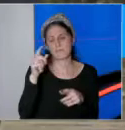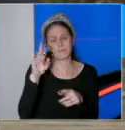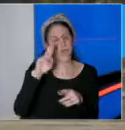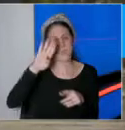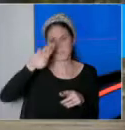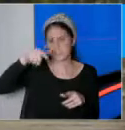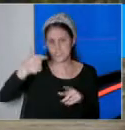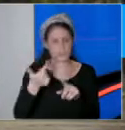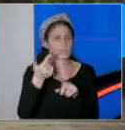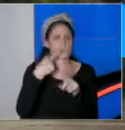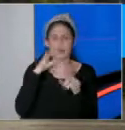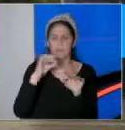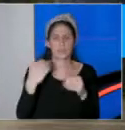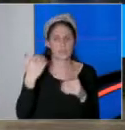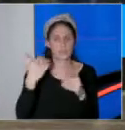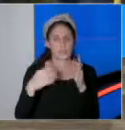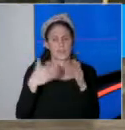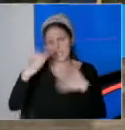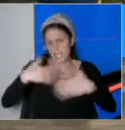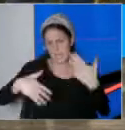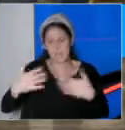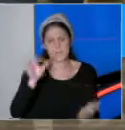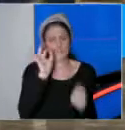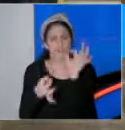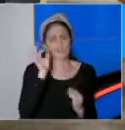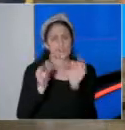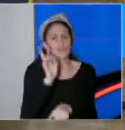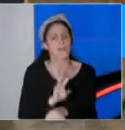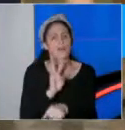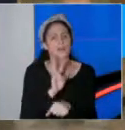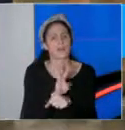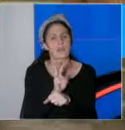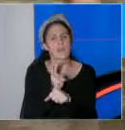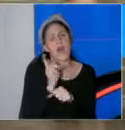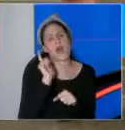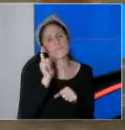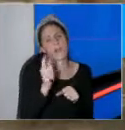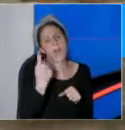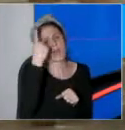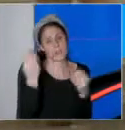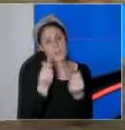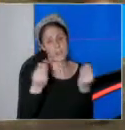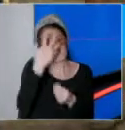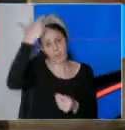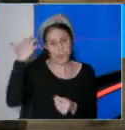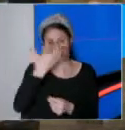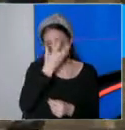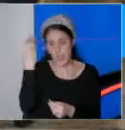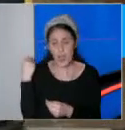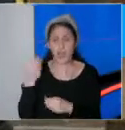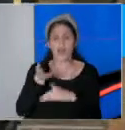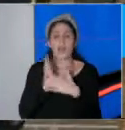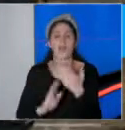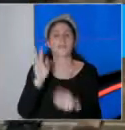שיא בחירה של נשיאה, של שופטת שמרנית. נכון. אבל אני חושב שאחד הדברים שטראמפ שכח זה שחלק מהשמרנות, שזה